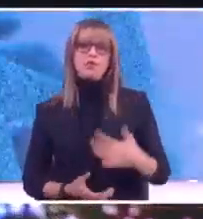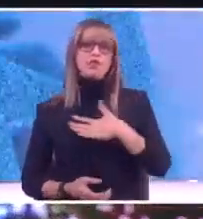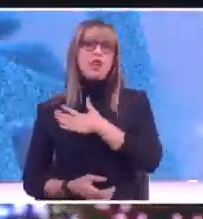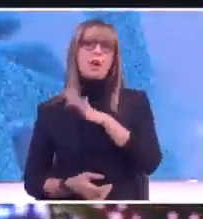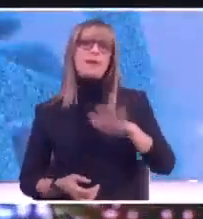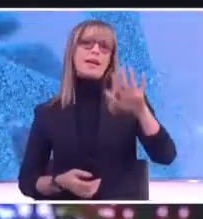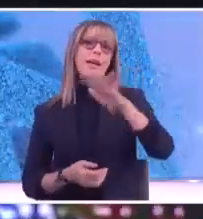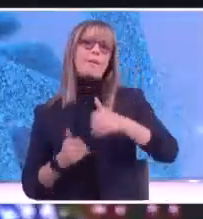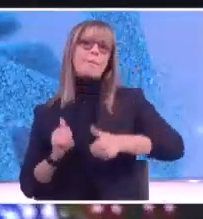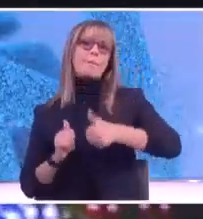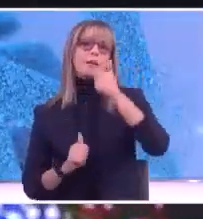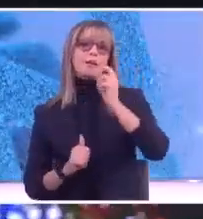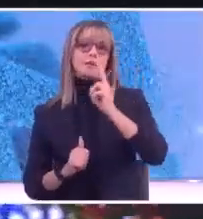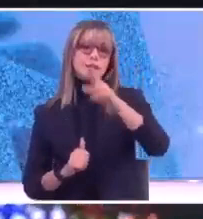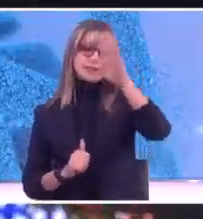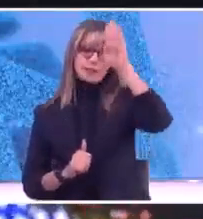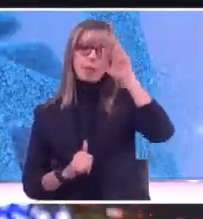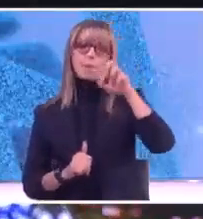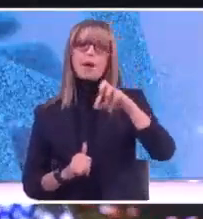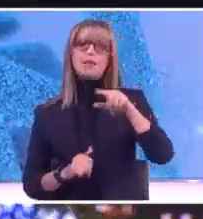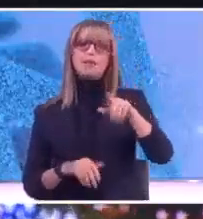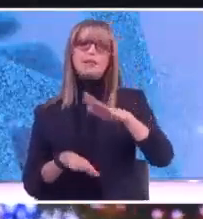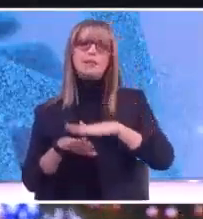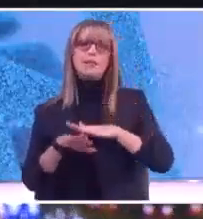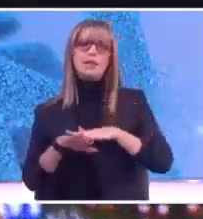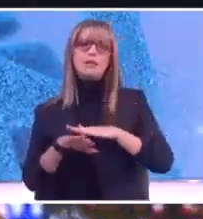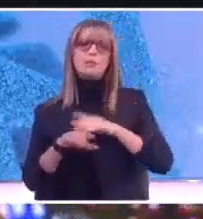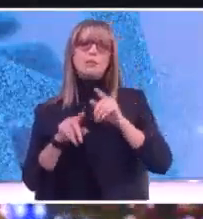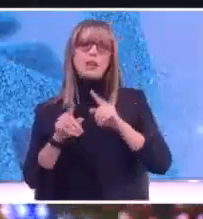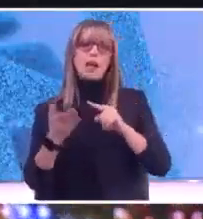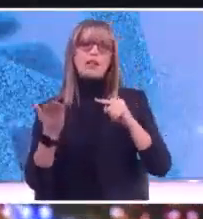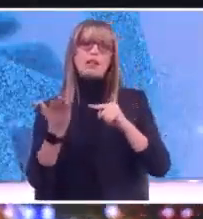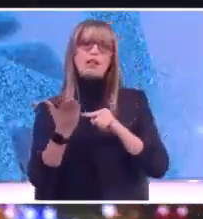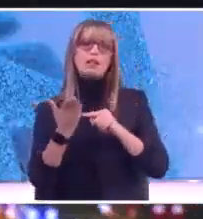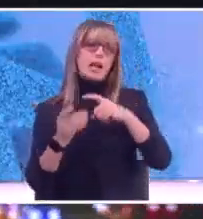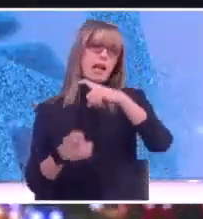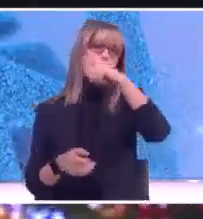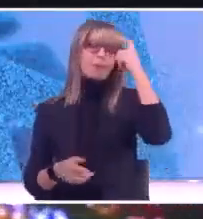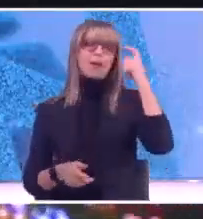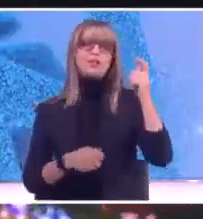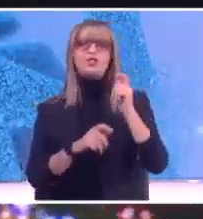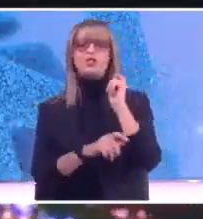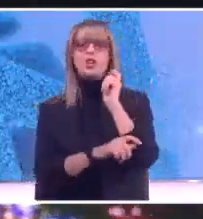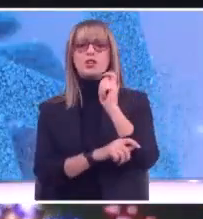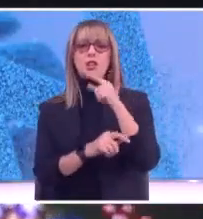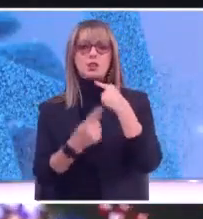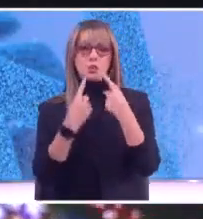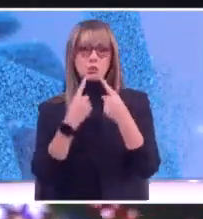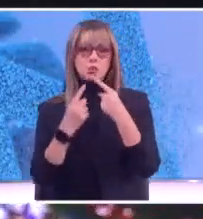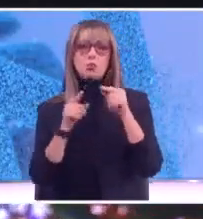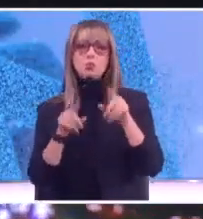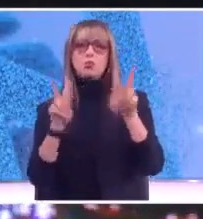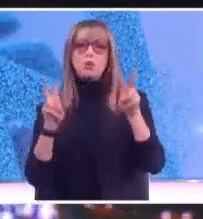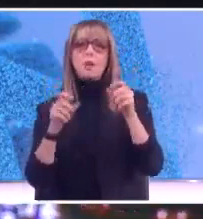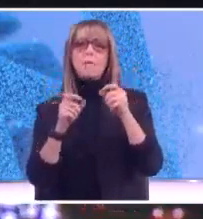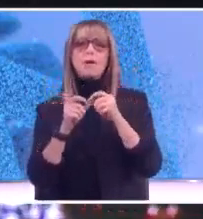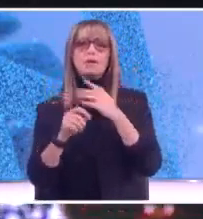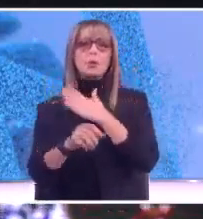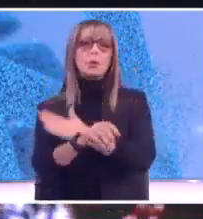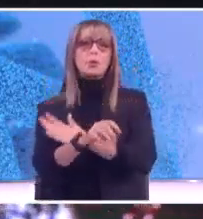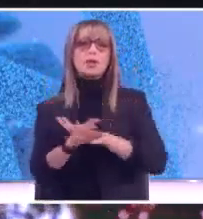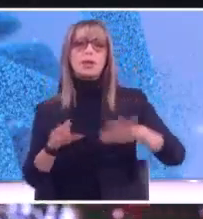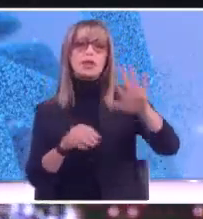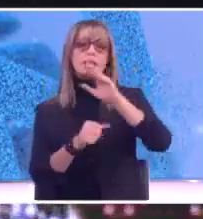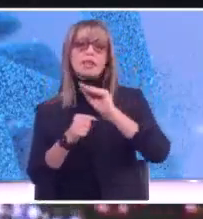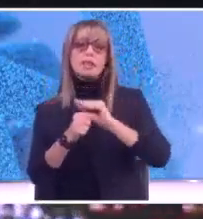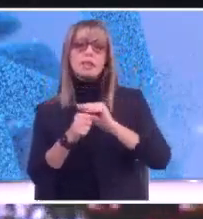CHP Genel Başkanı Kemal Kılıçdaroğlu İstanbul'da partisinin düzenlediği dijital emek çalıştayında konuştu. Gündeminde batılı ülkelere